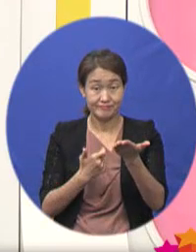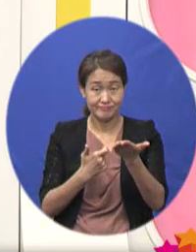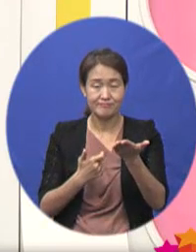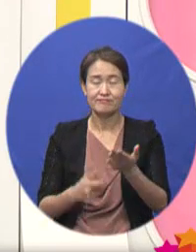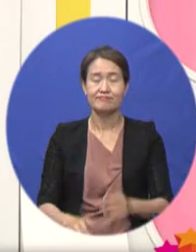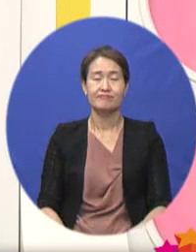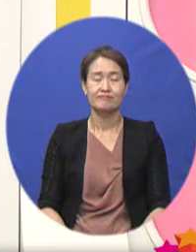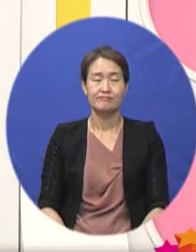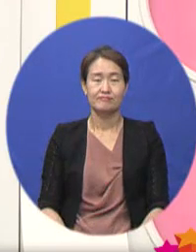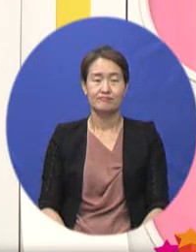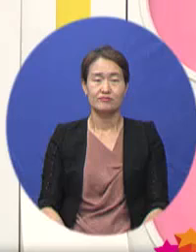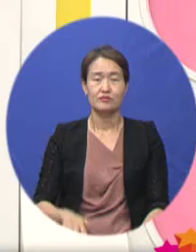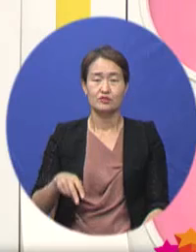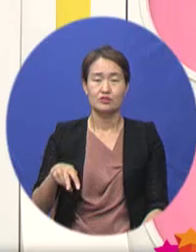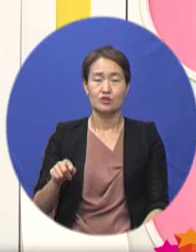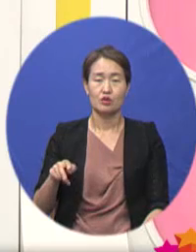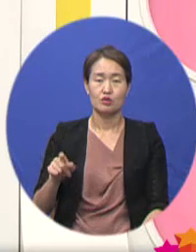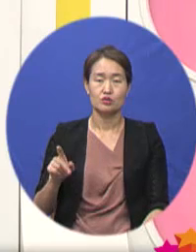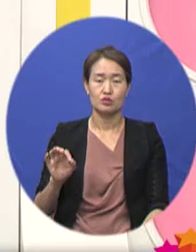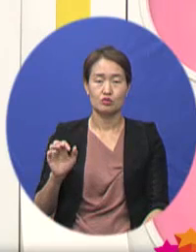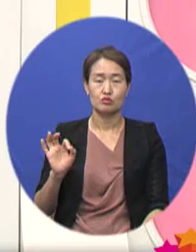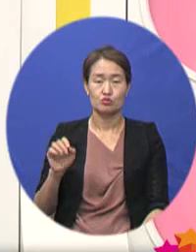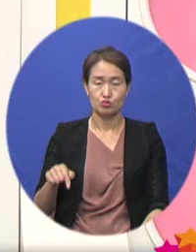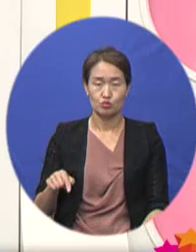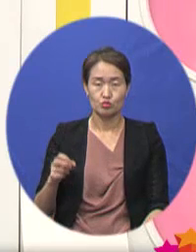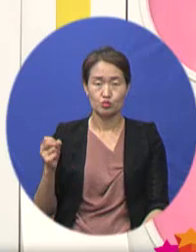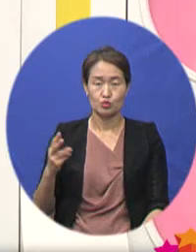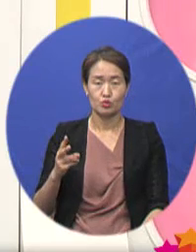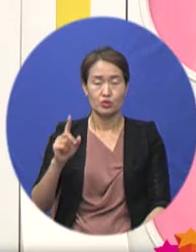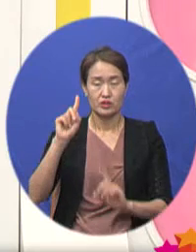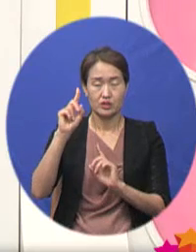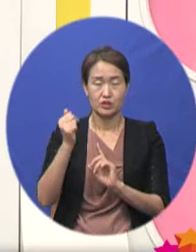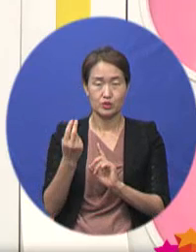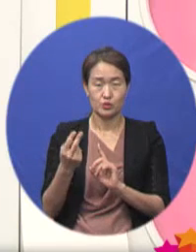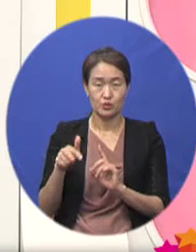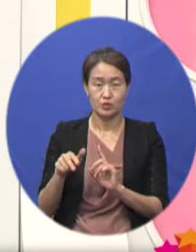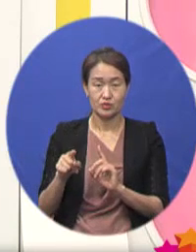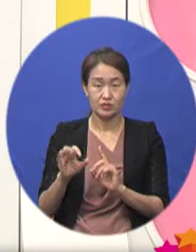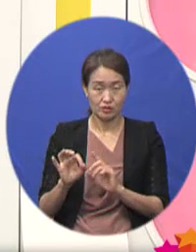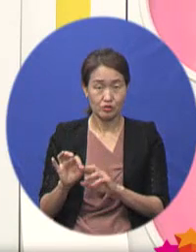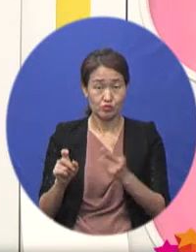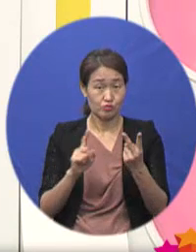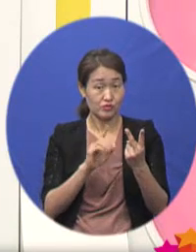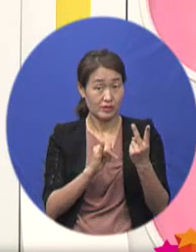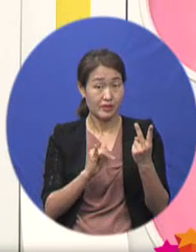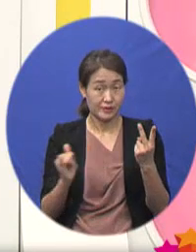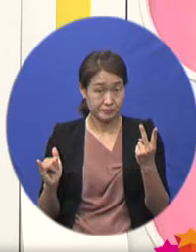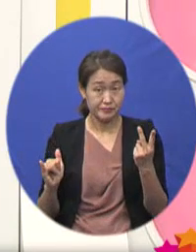그 서정우 씨하고 그 그 예. 효녀 가수 예, 예.